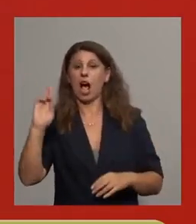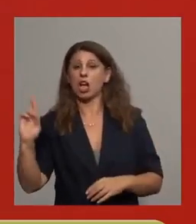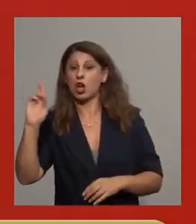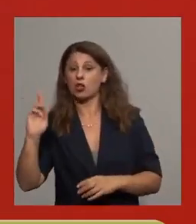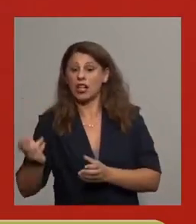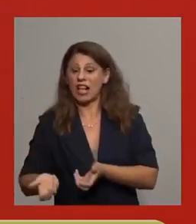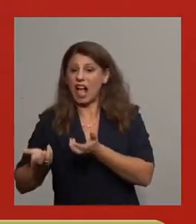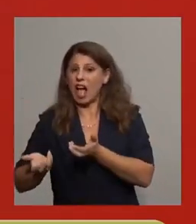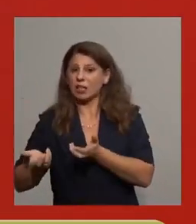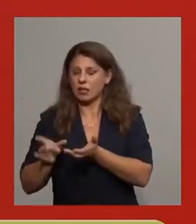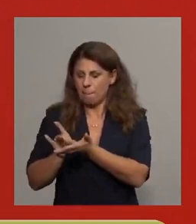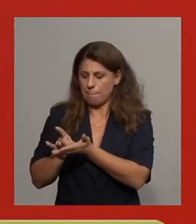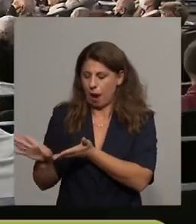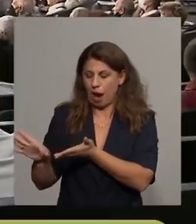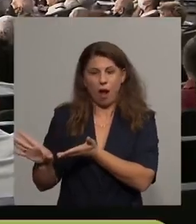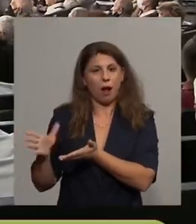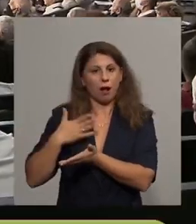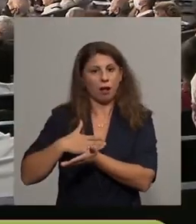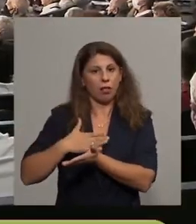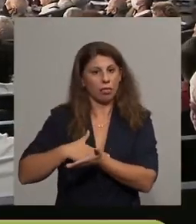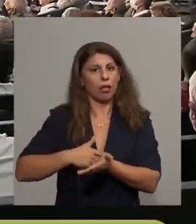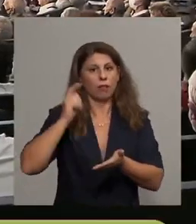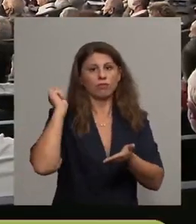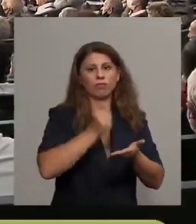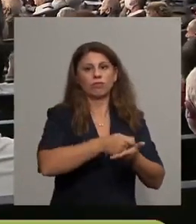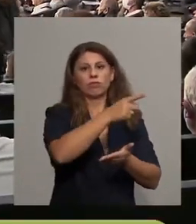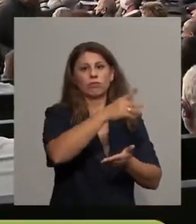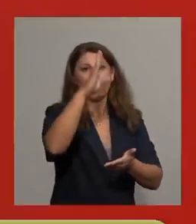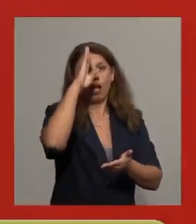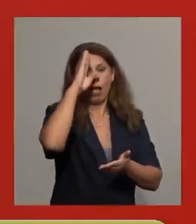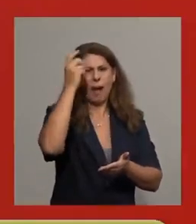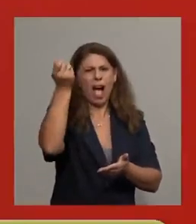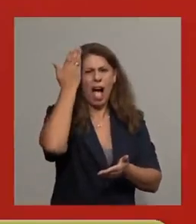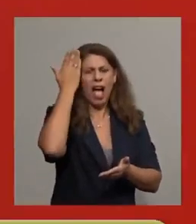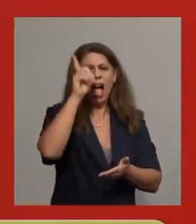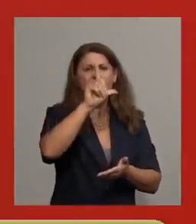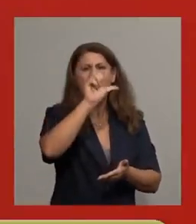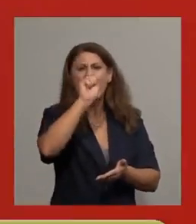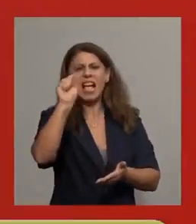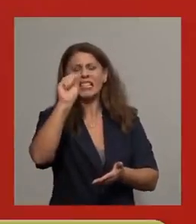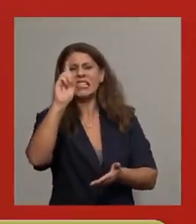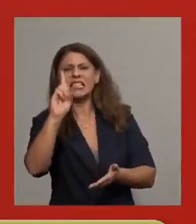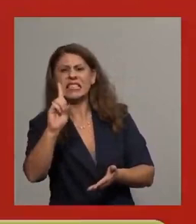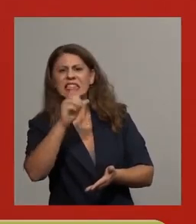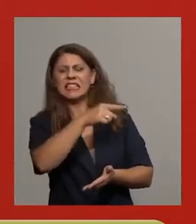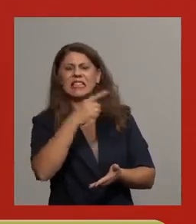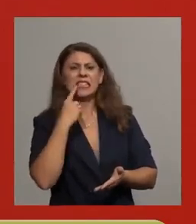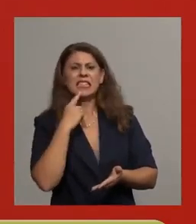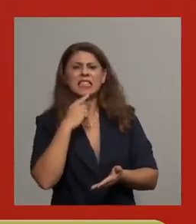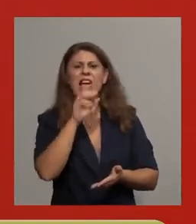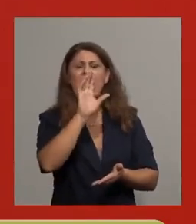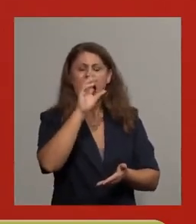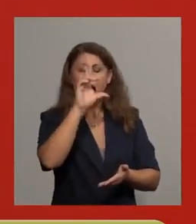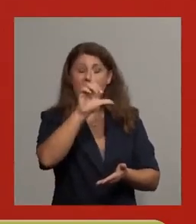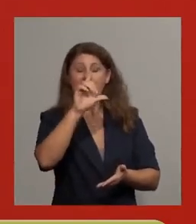ρώσικο φυσικό αέριο, για αύξηση των εισαγωγών του ακριβού, του πανάκριβου αμερικάνικου